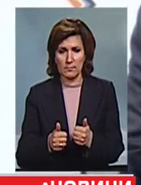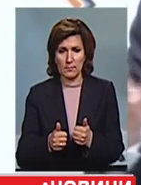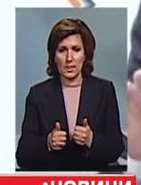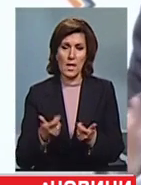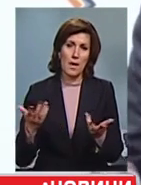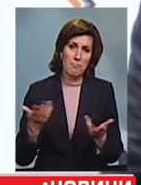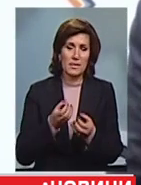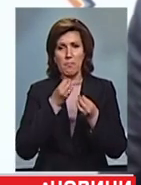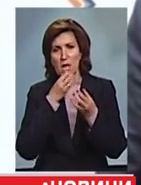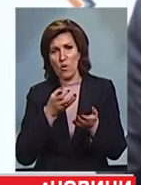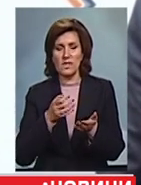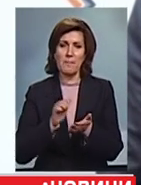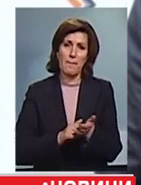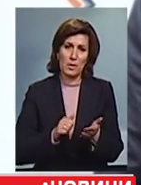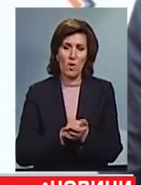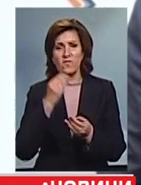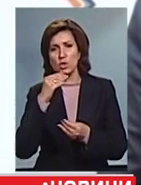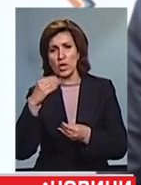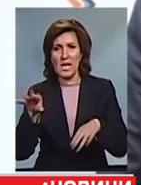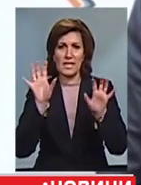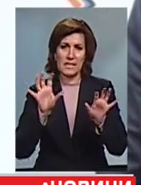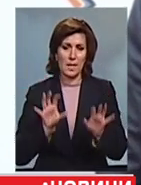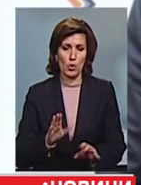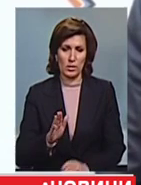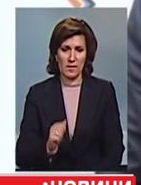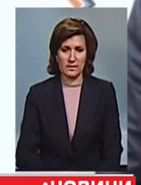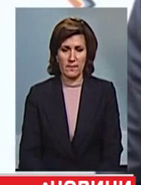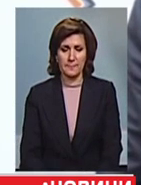під благовидними предлогами удосконалення законодавства.